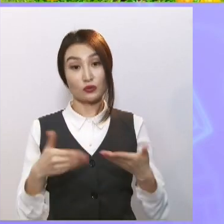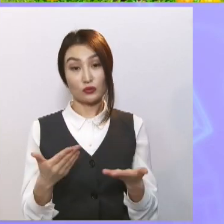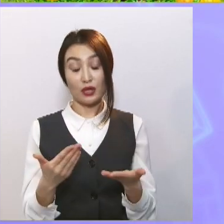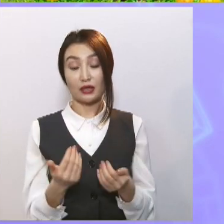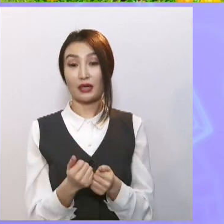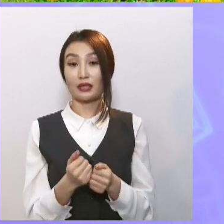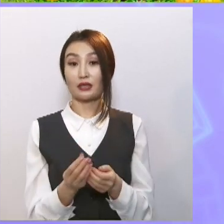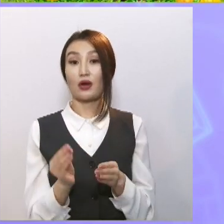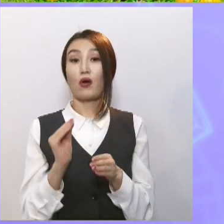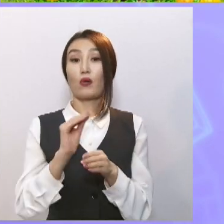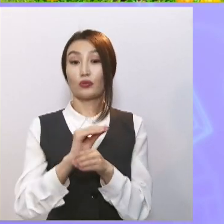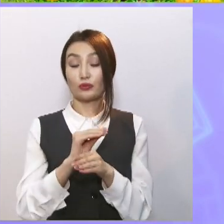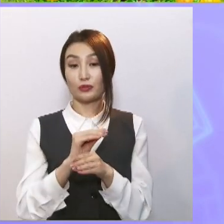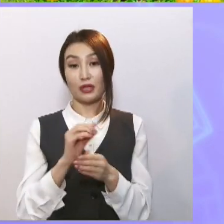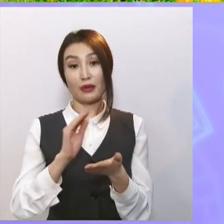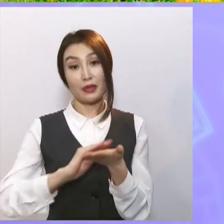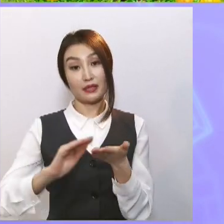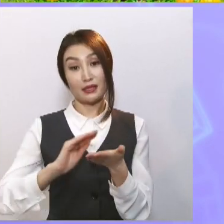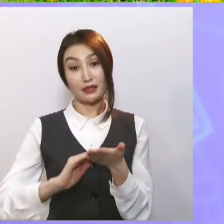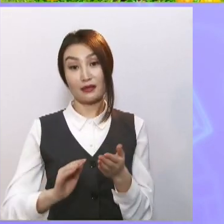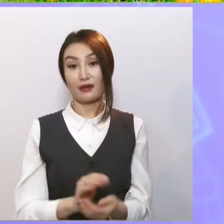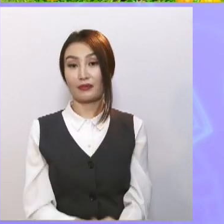Сунуштарыңарды кошумчалап жазгыла.